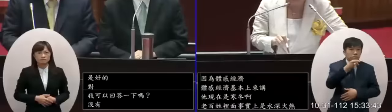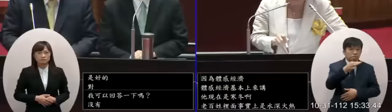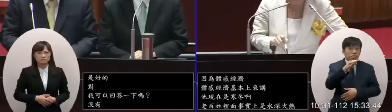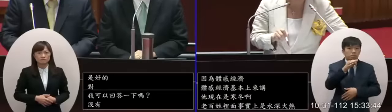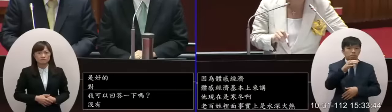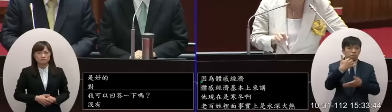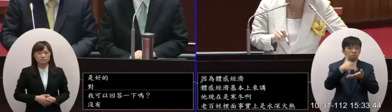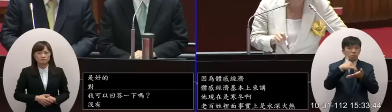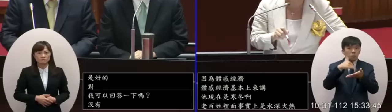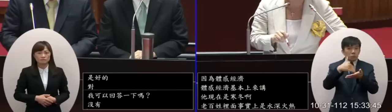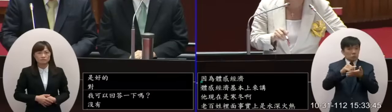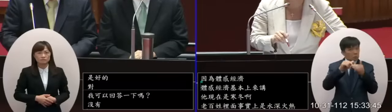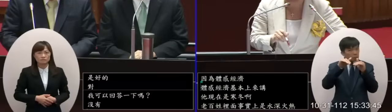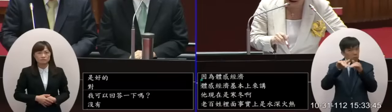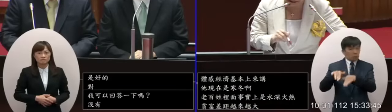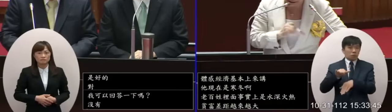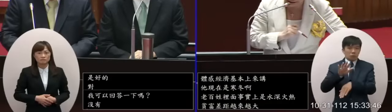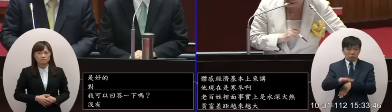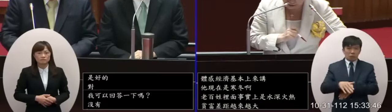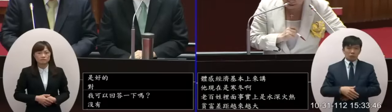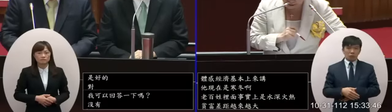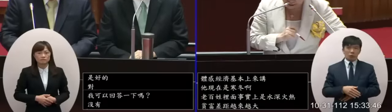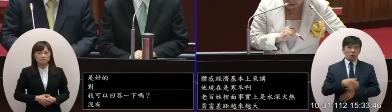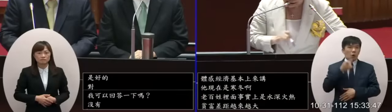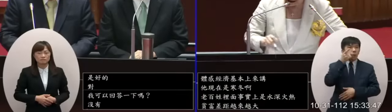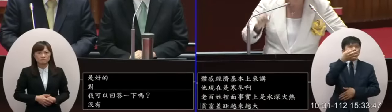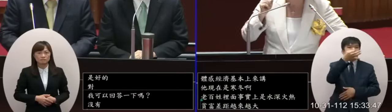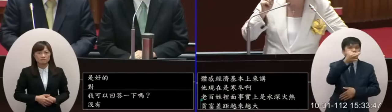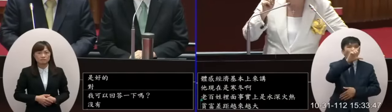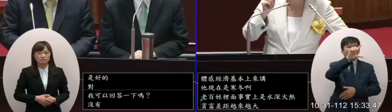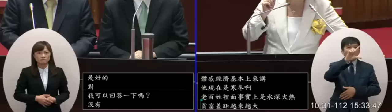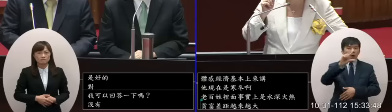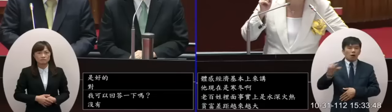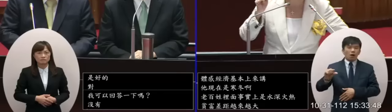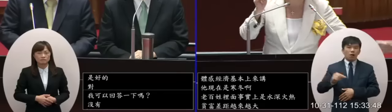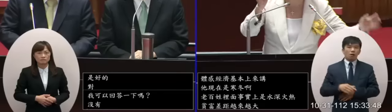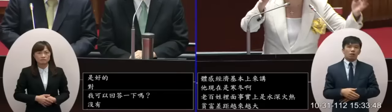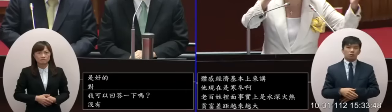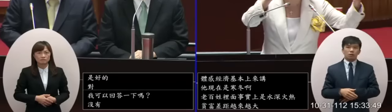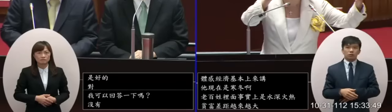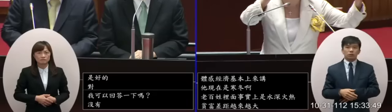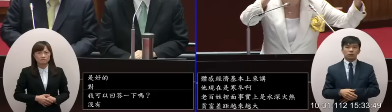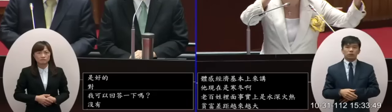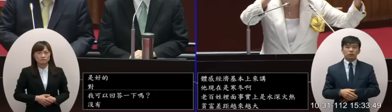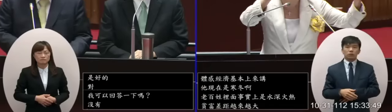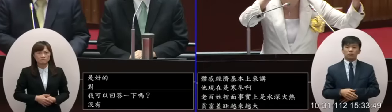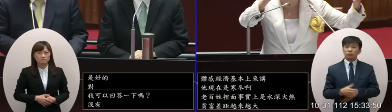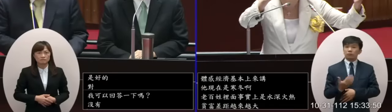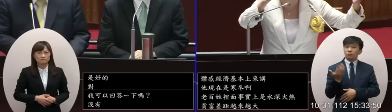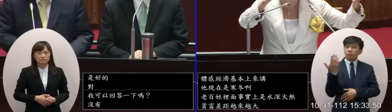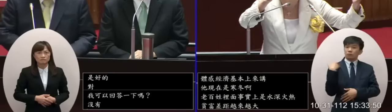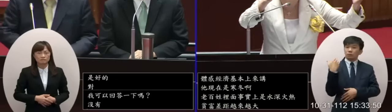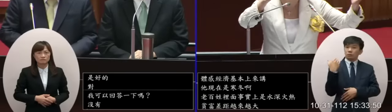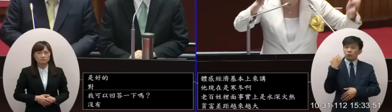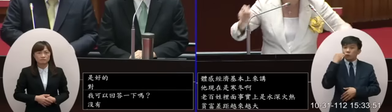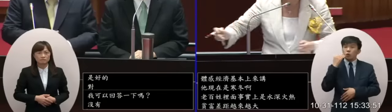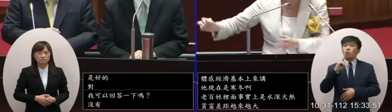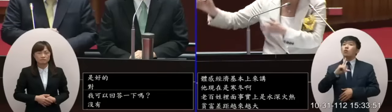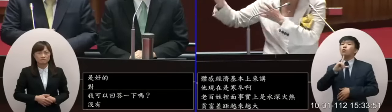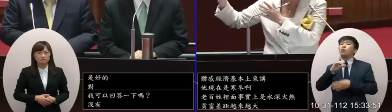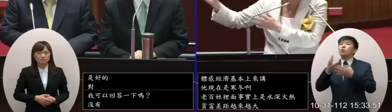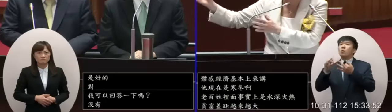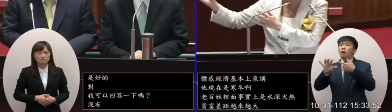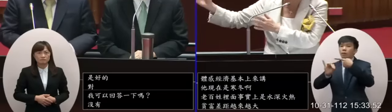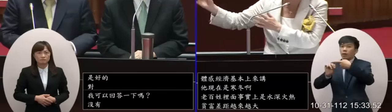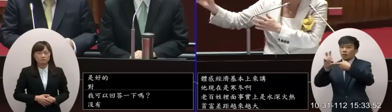呢，它是在衰退，它是越来越低呀、啊。然后呢，我前面前20%的收入